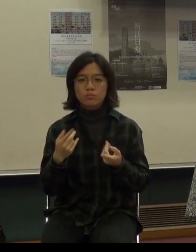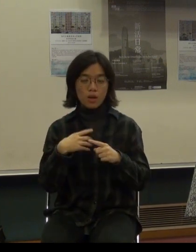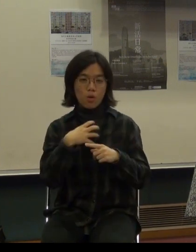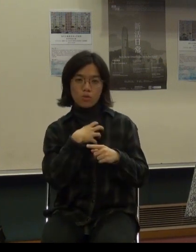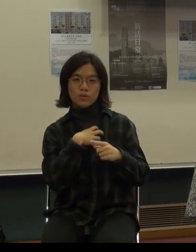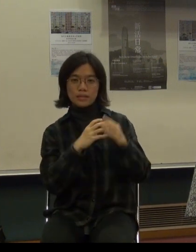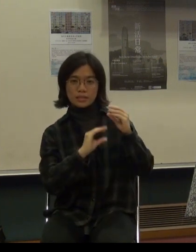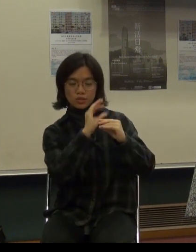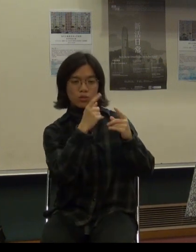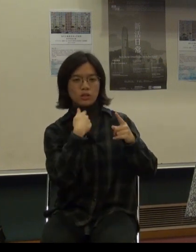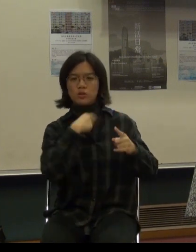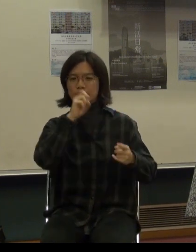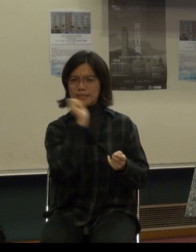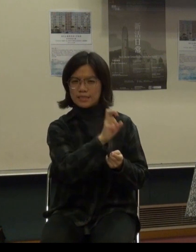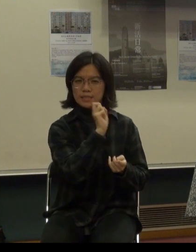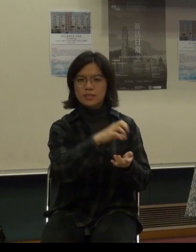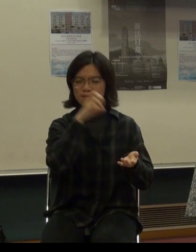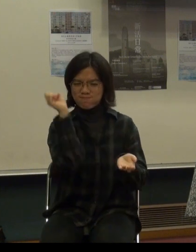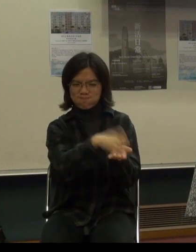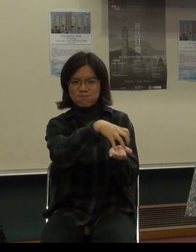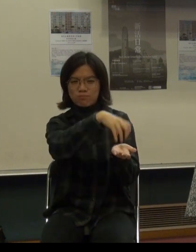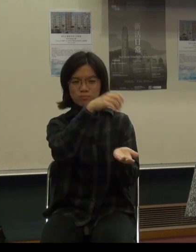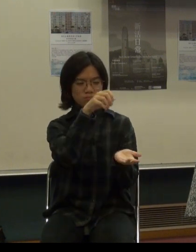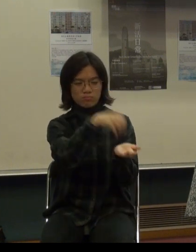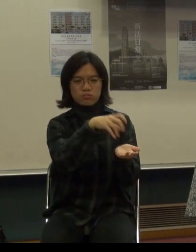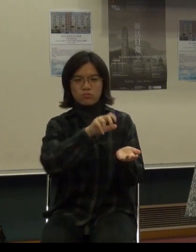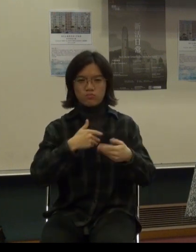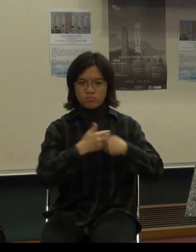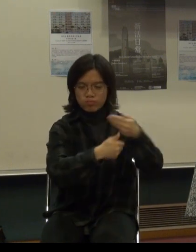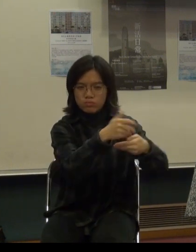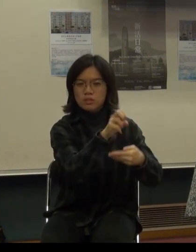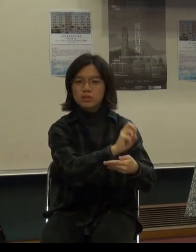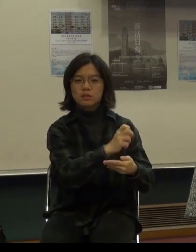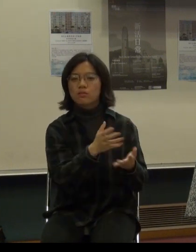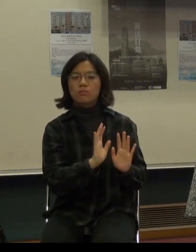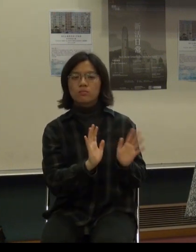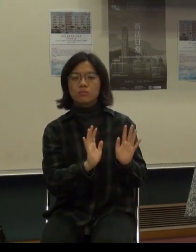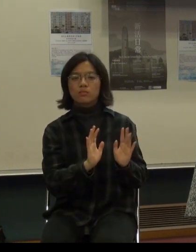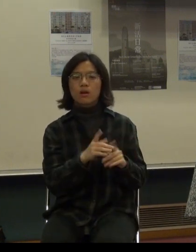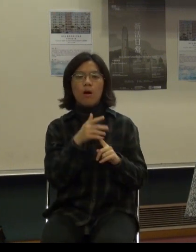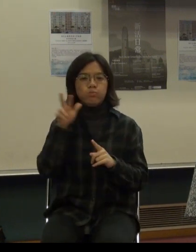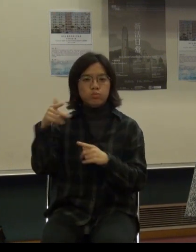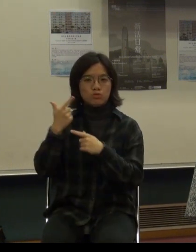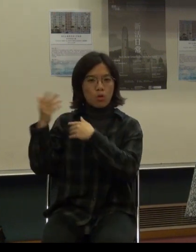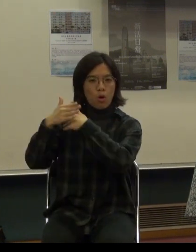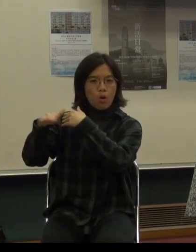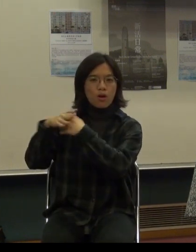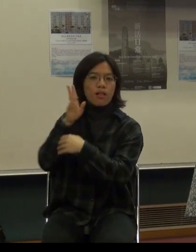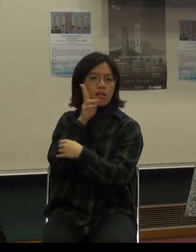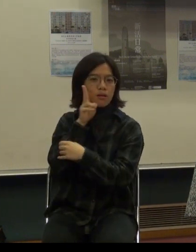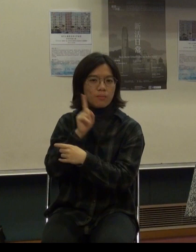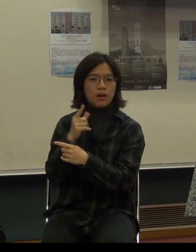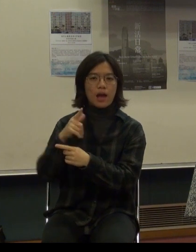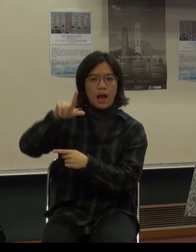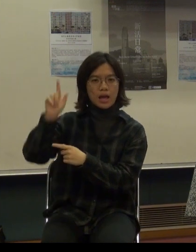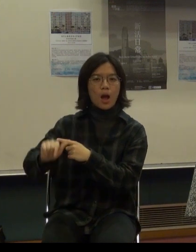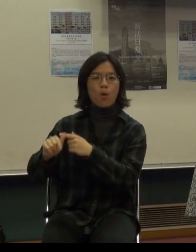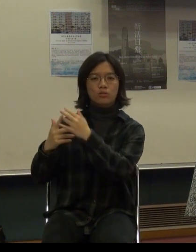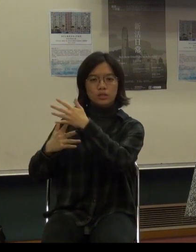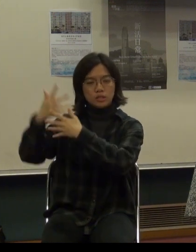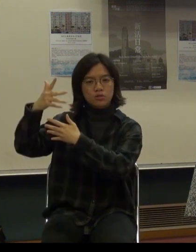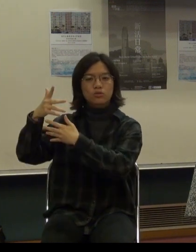需要即係一成不變咁去 keep 住嘅。我哋見到好多嘅例子，或者外國好多嘅例子咧，都係一個舊嘅建築物去保育咗，